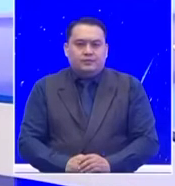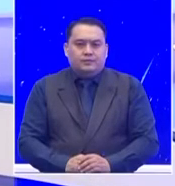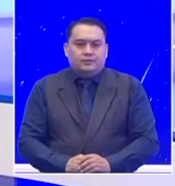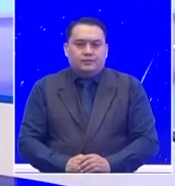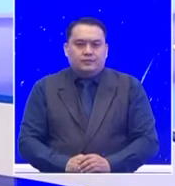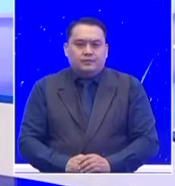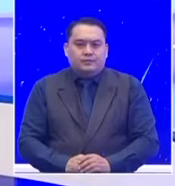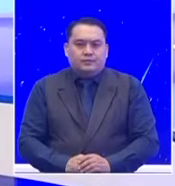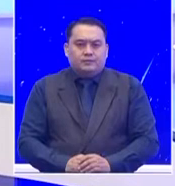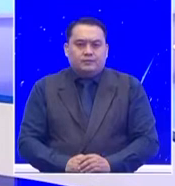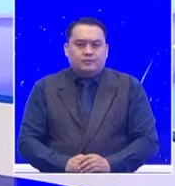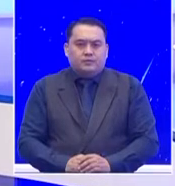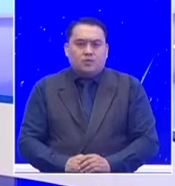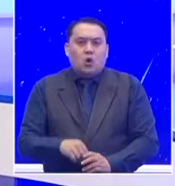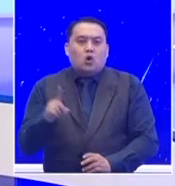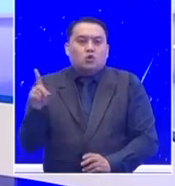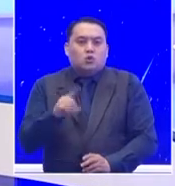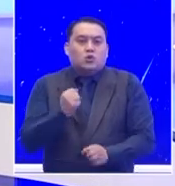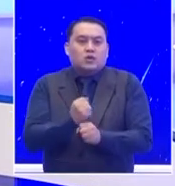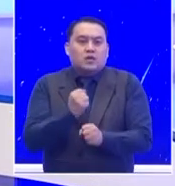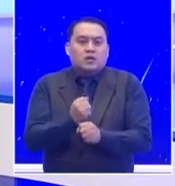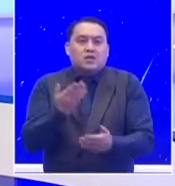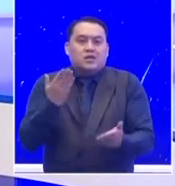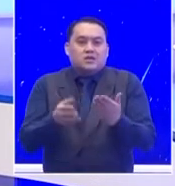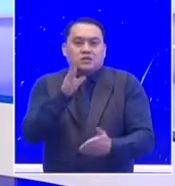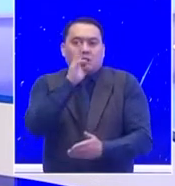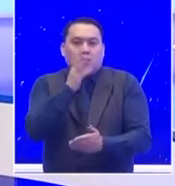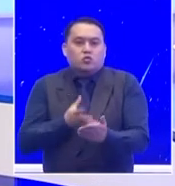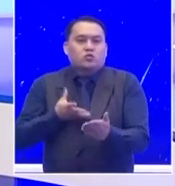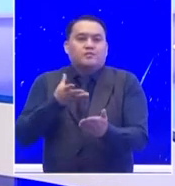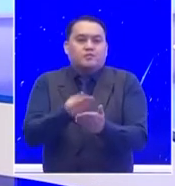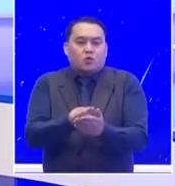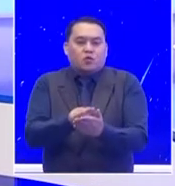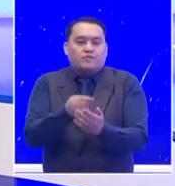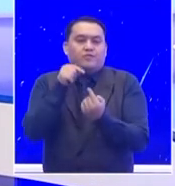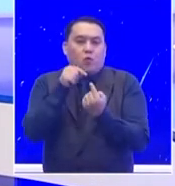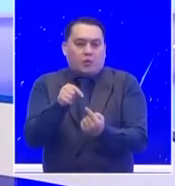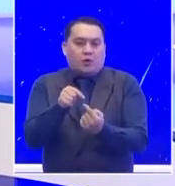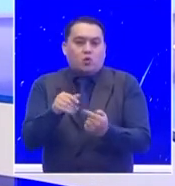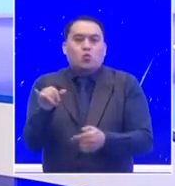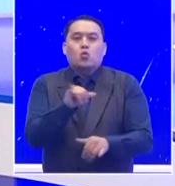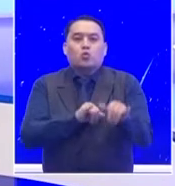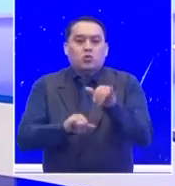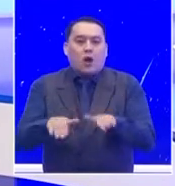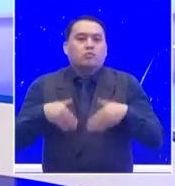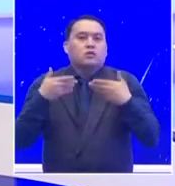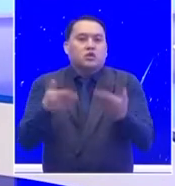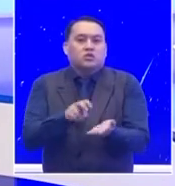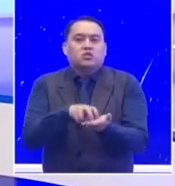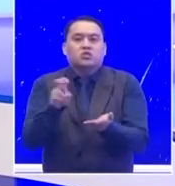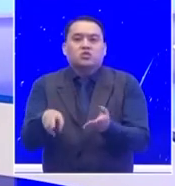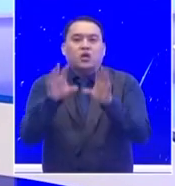К другим темам. Что делать, если работодатель вовремя не платит зарплату? Куда обратиться, если вас незаконно